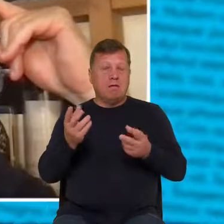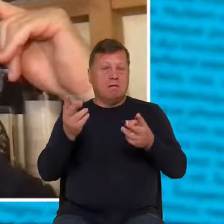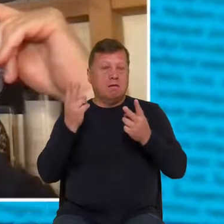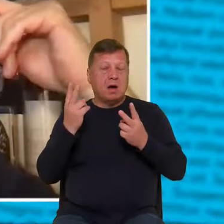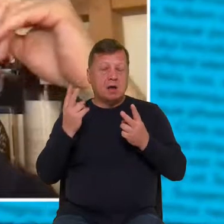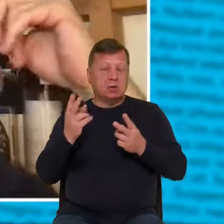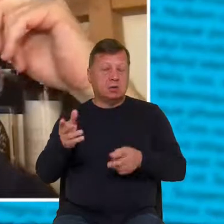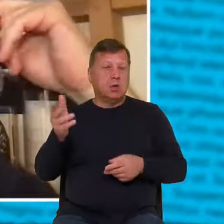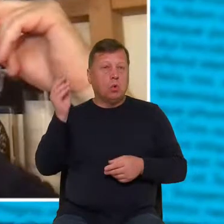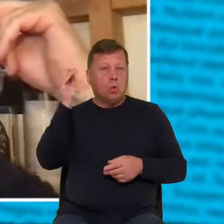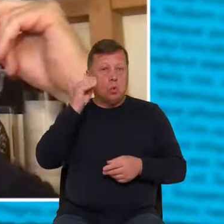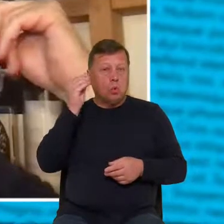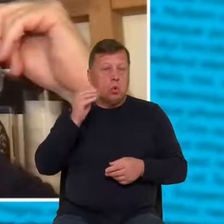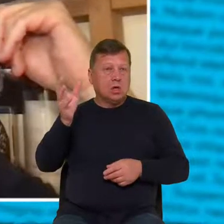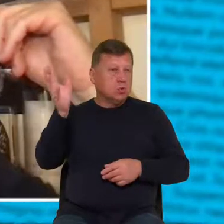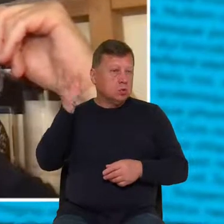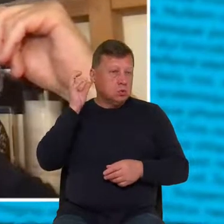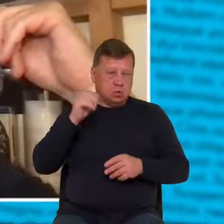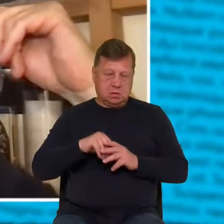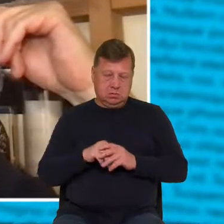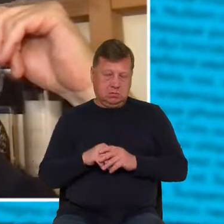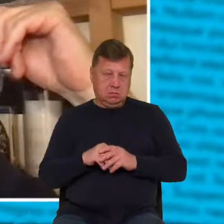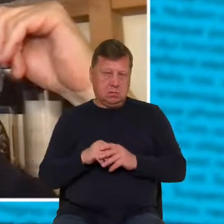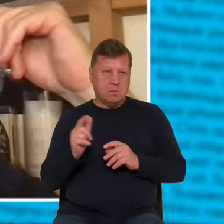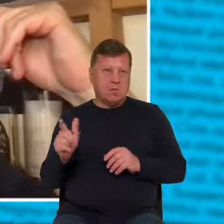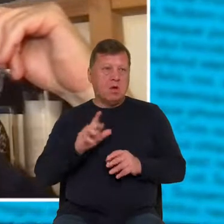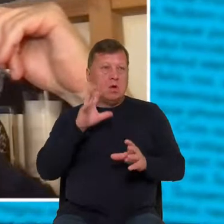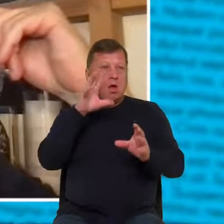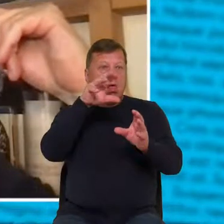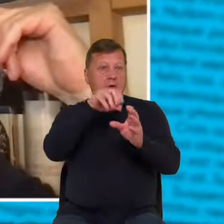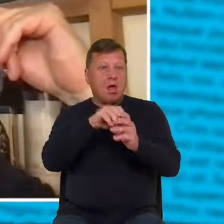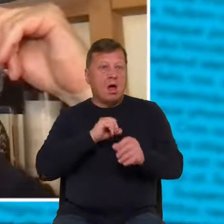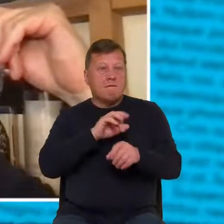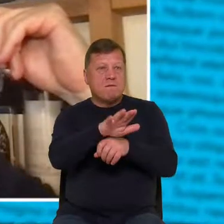więc nie wkraczamy w czyjś świat, żeby się im